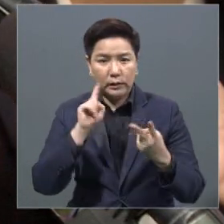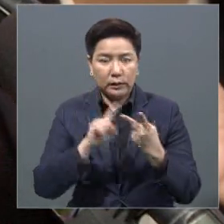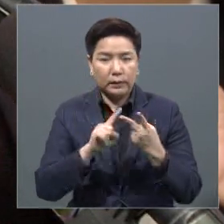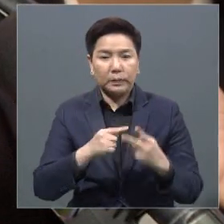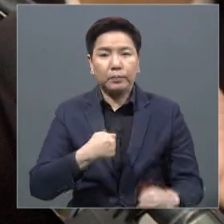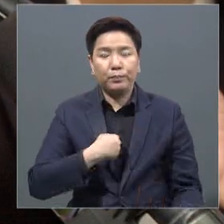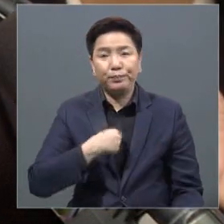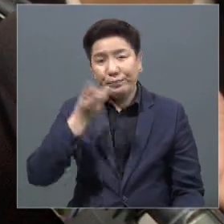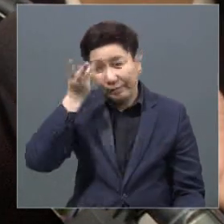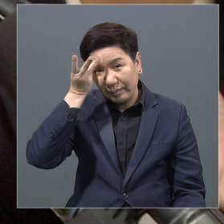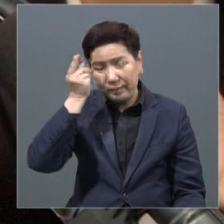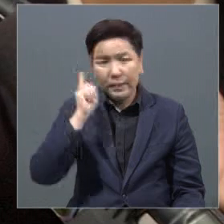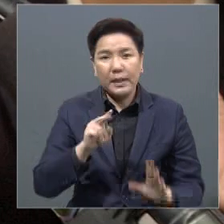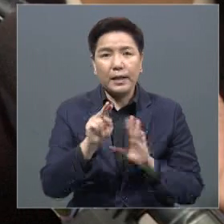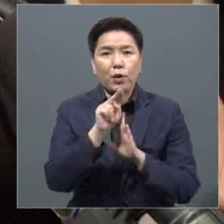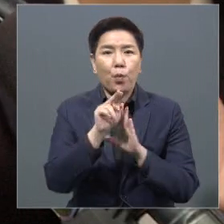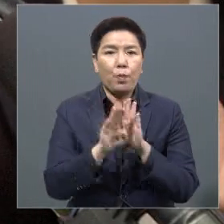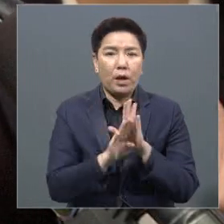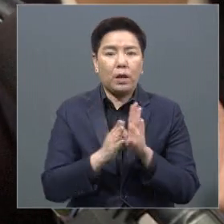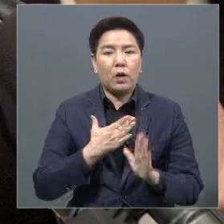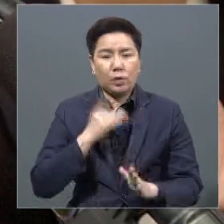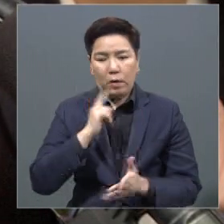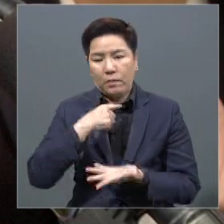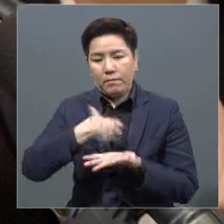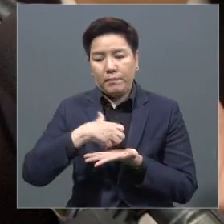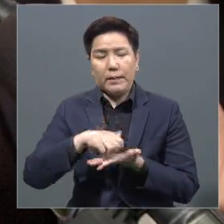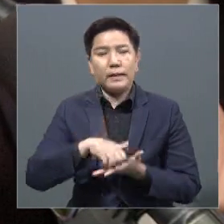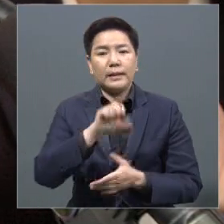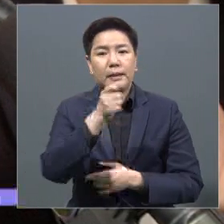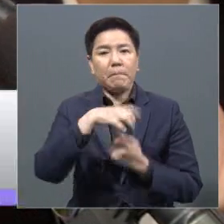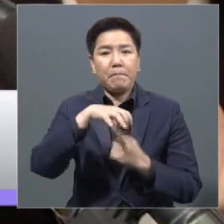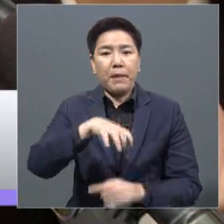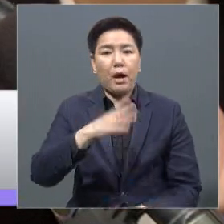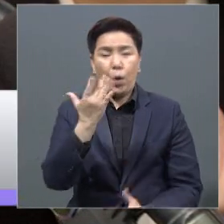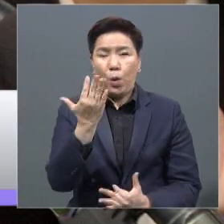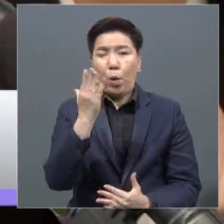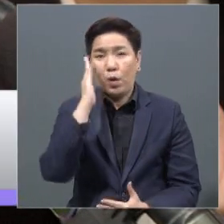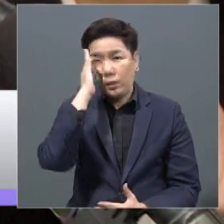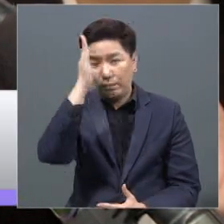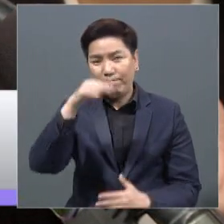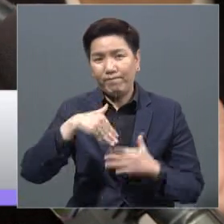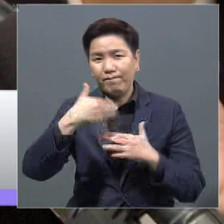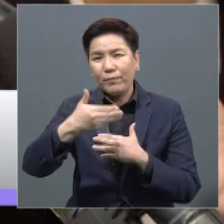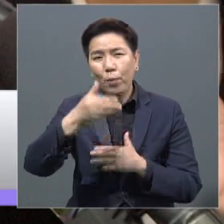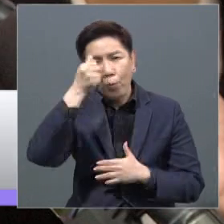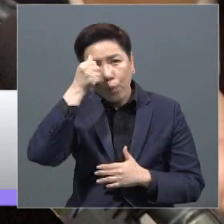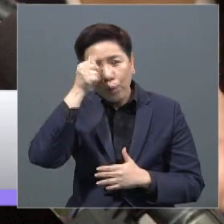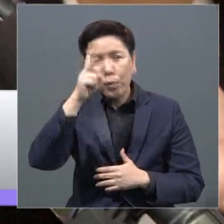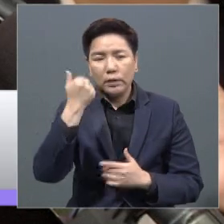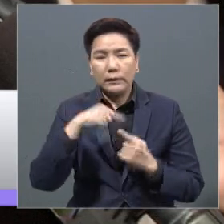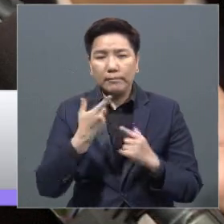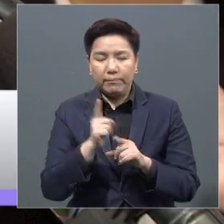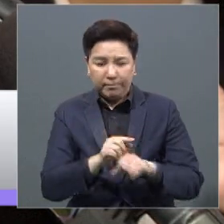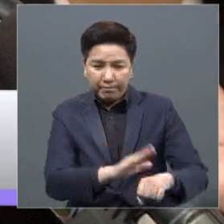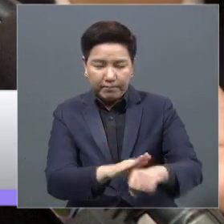มคิดว่ามันเป็นนโยบายที่จะแถลงกับสภาในวันมะรืนนี้ด้วยนะครับก็คือการไปเร่งรั